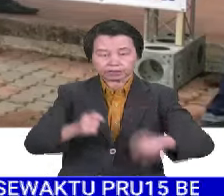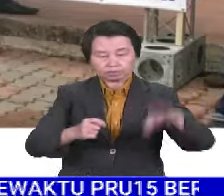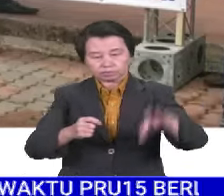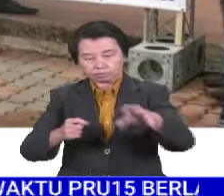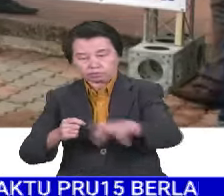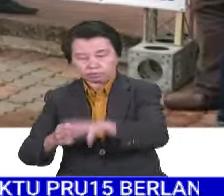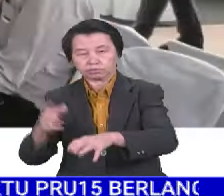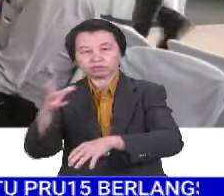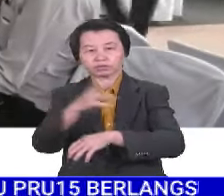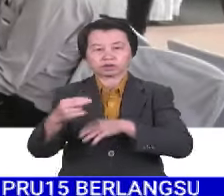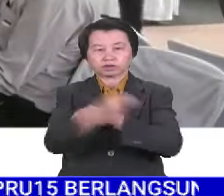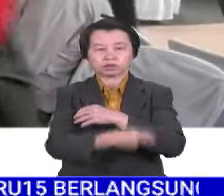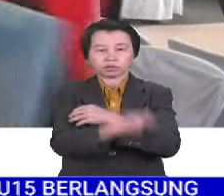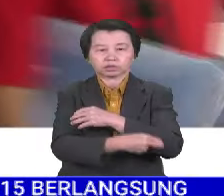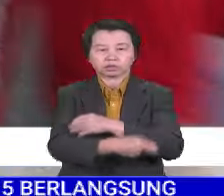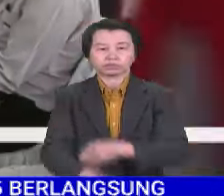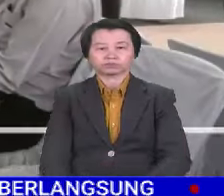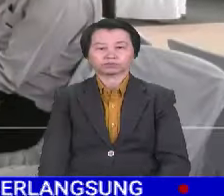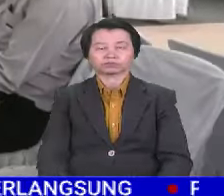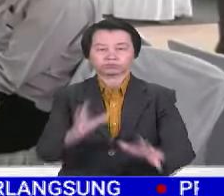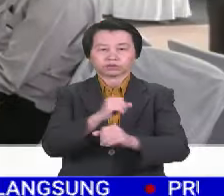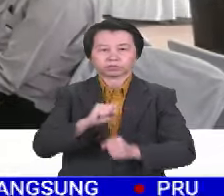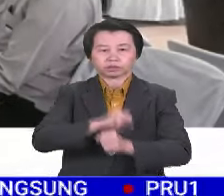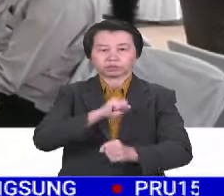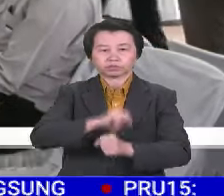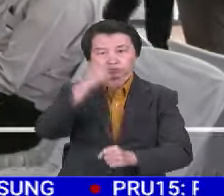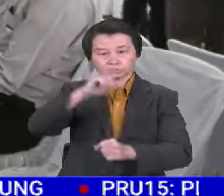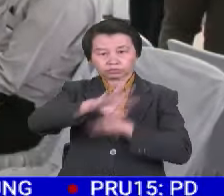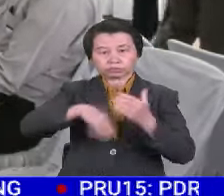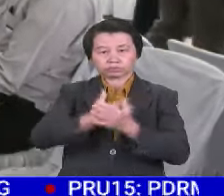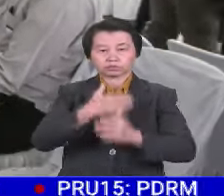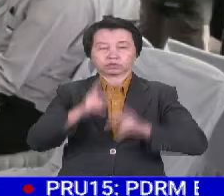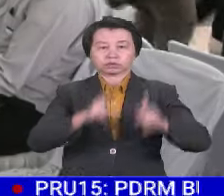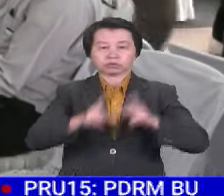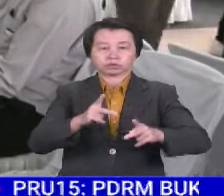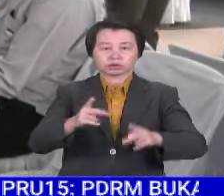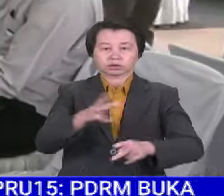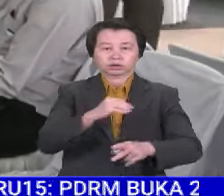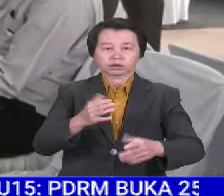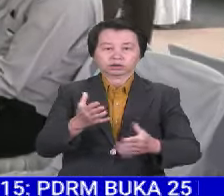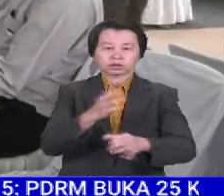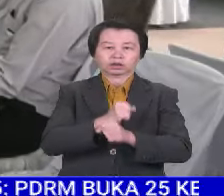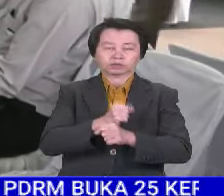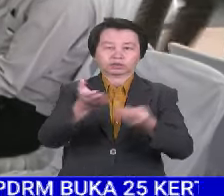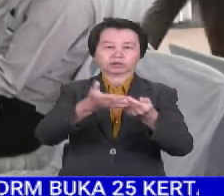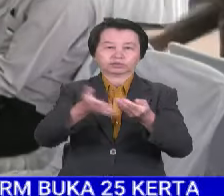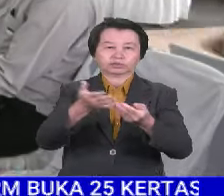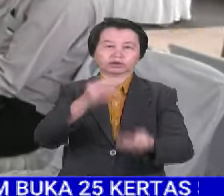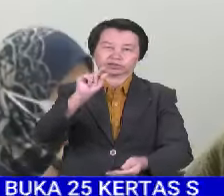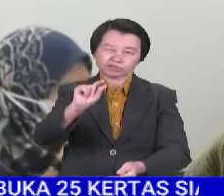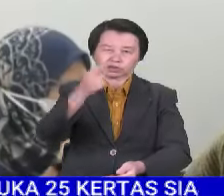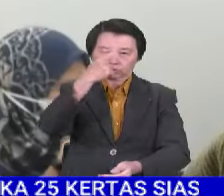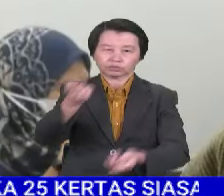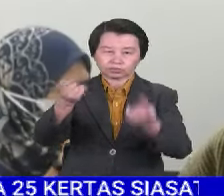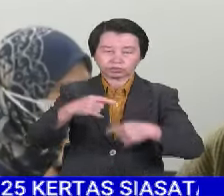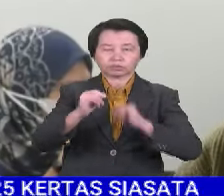dan juga negeri. Mendapatkan kerja untuk semua orang dan dapat senang sikitlah untuk orang datang untuk interview